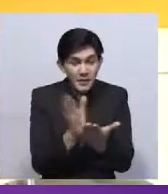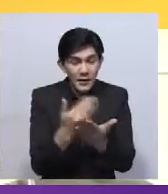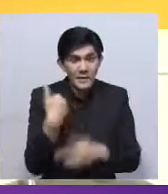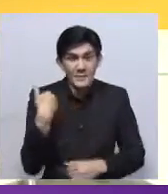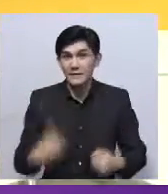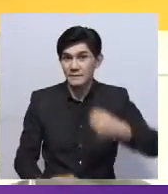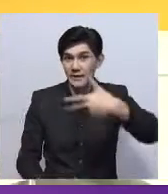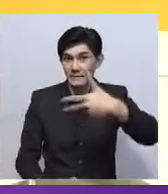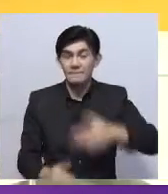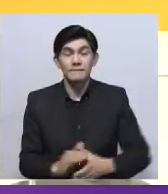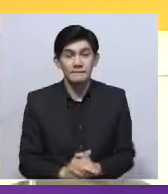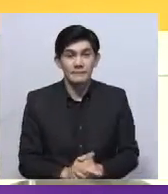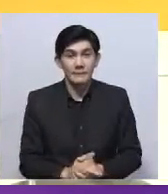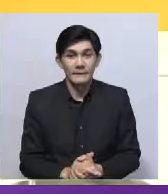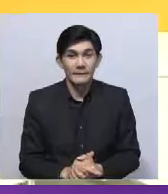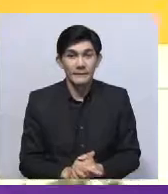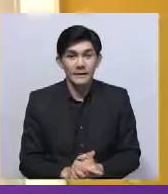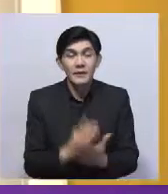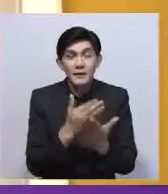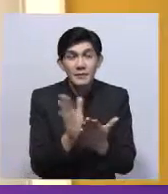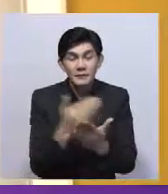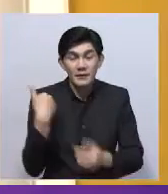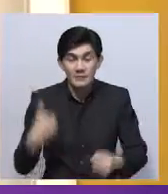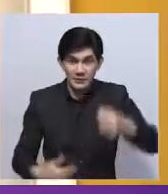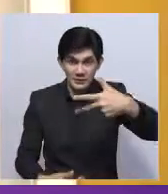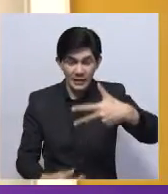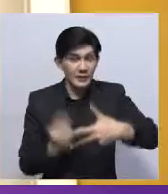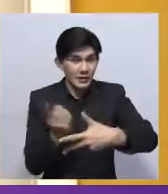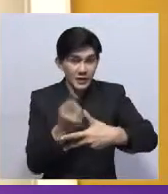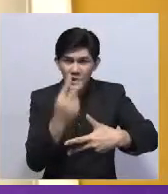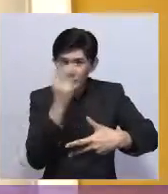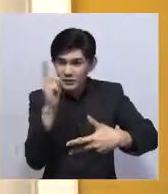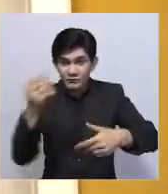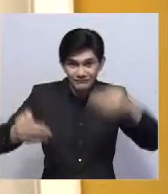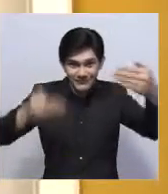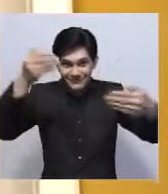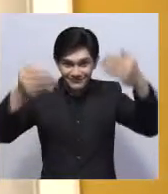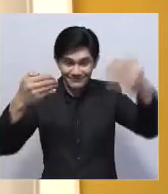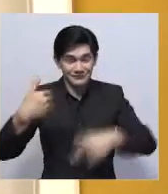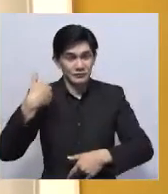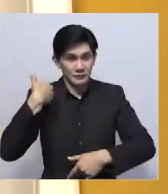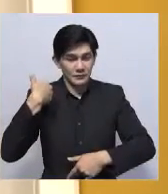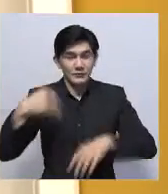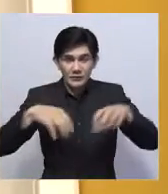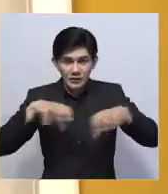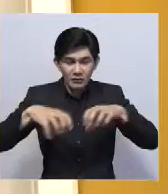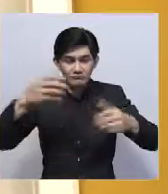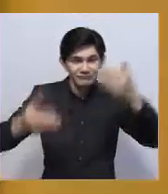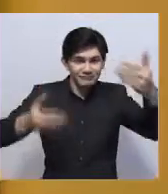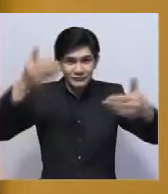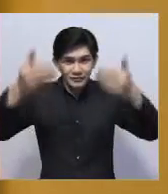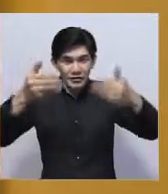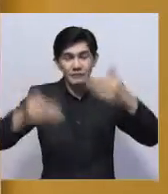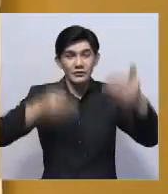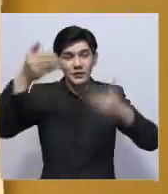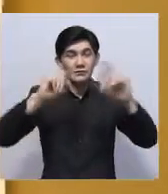เป็น3โซนหลักๆด้วยกัน ใช่ค่ะนะคะ3โซนหลักๆที่ว่าเนี่ยโซนแรกที่เห็นกันอยู่ก็คือนิทรรศการนะคะเป็นการจัดแสดงนิทรรศการ